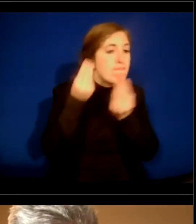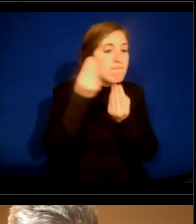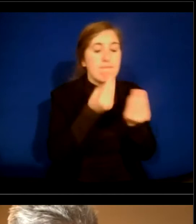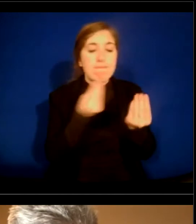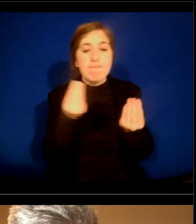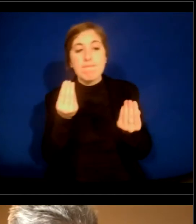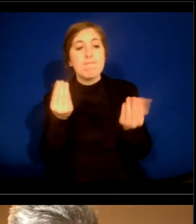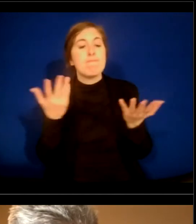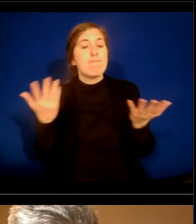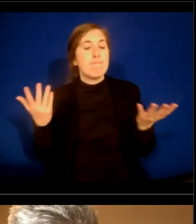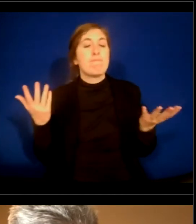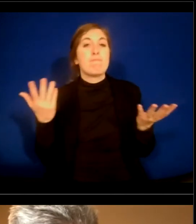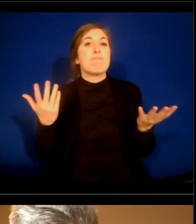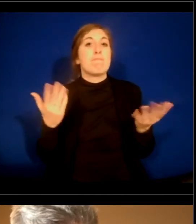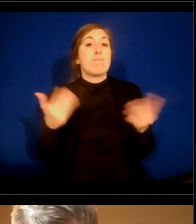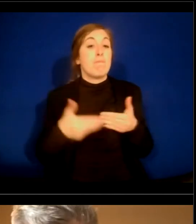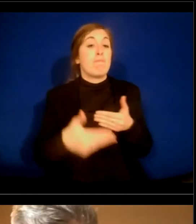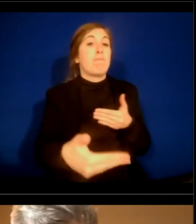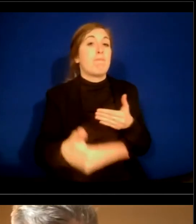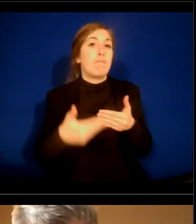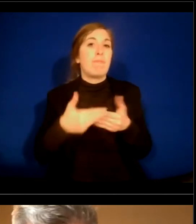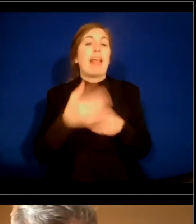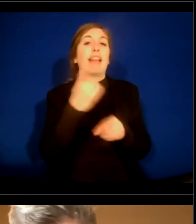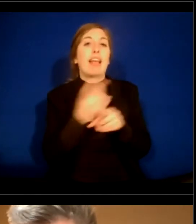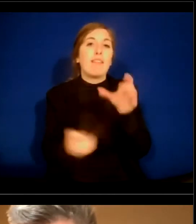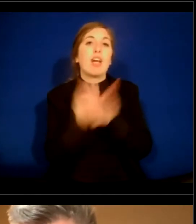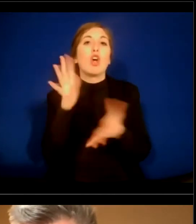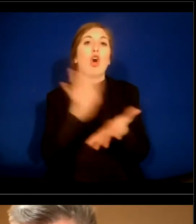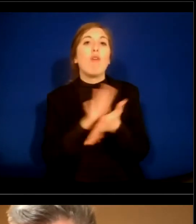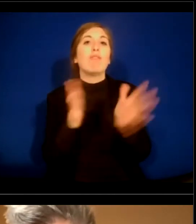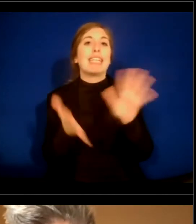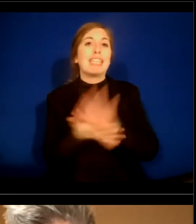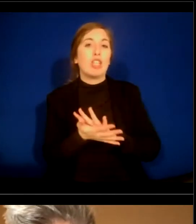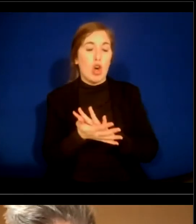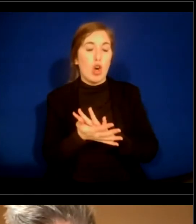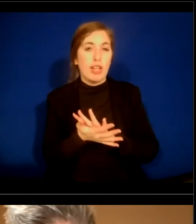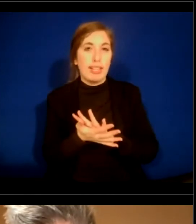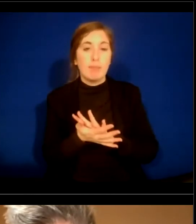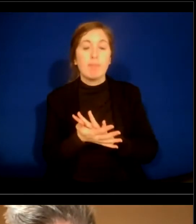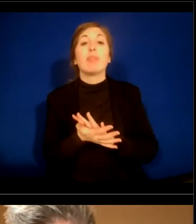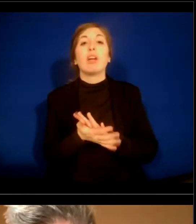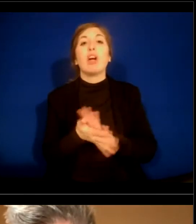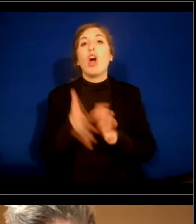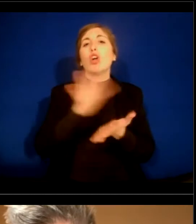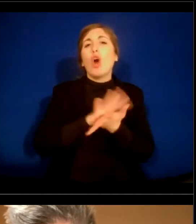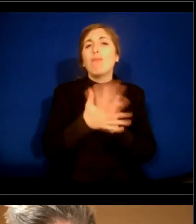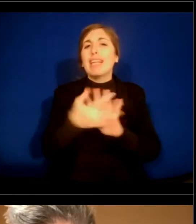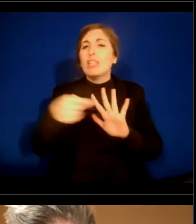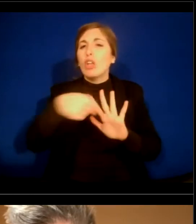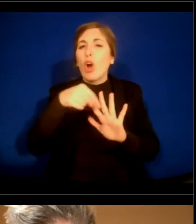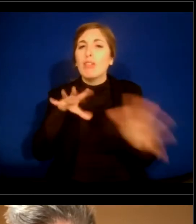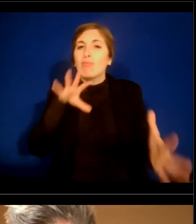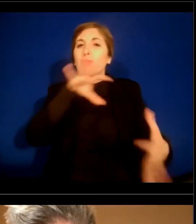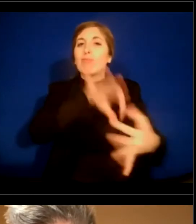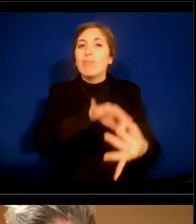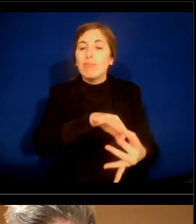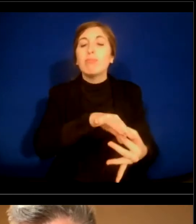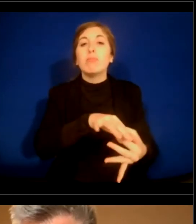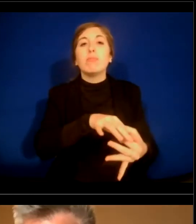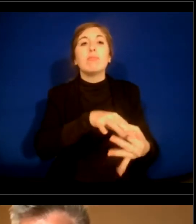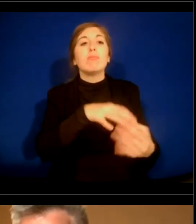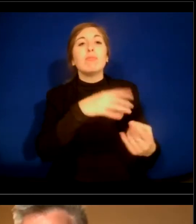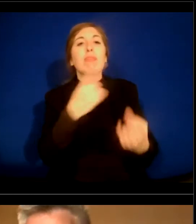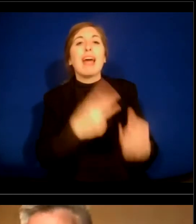ci verranno stipulate delle convenzioni con realtà che possono accogliere, che quindi hanno